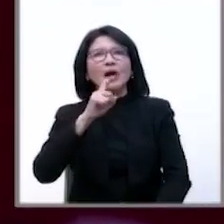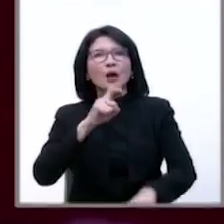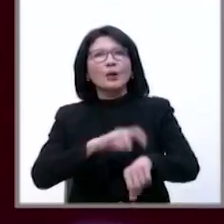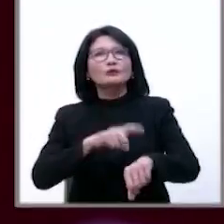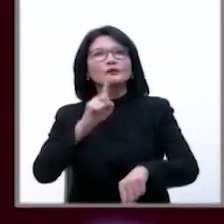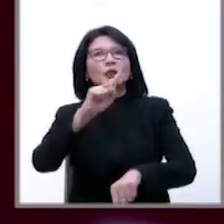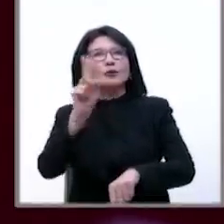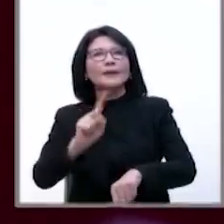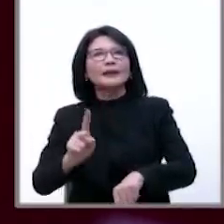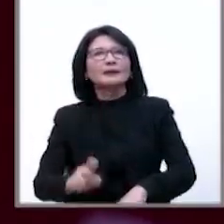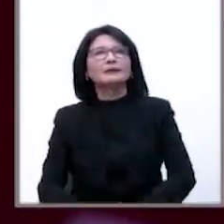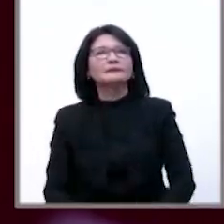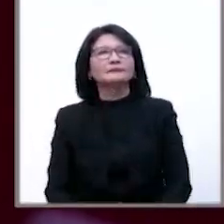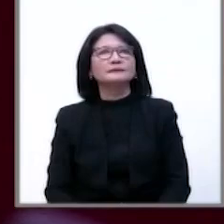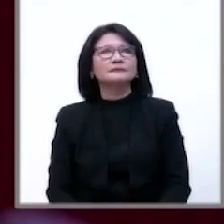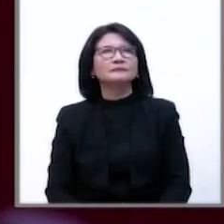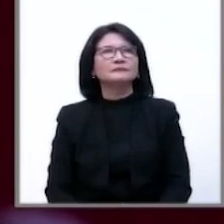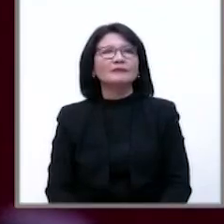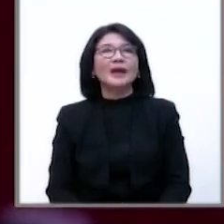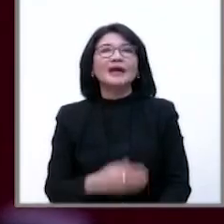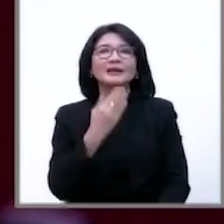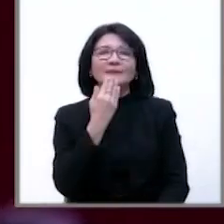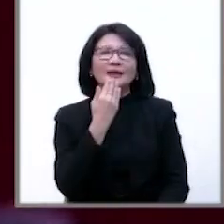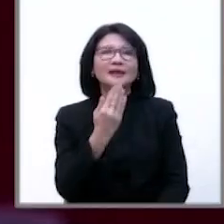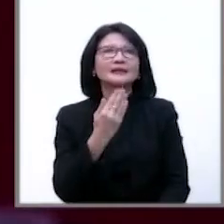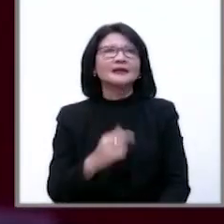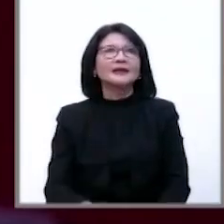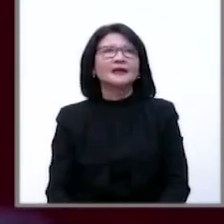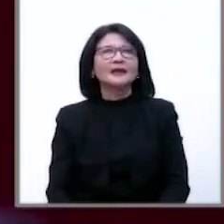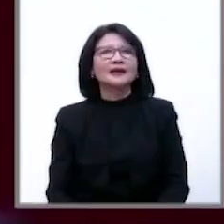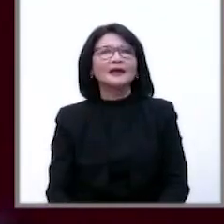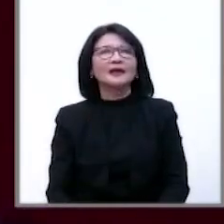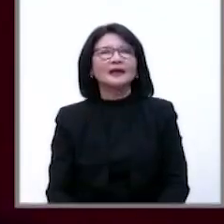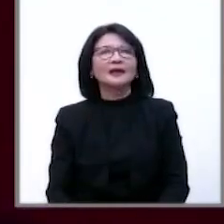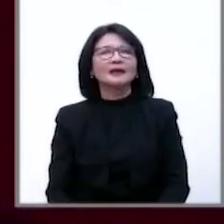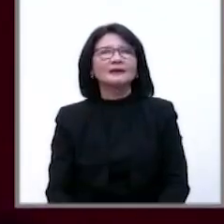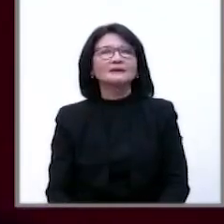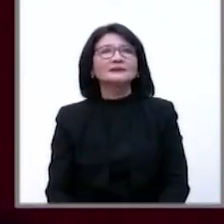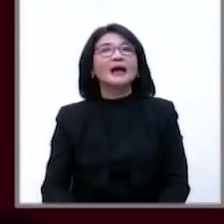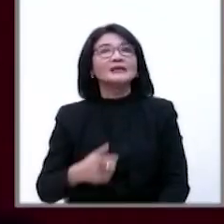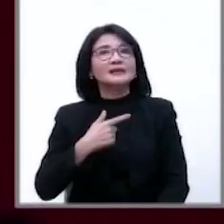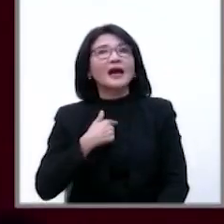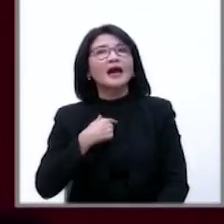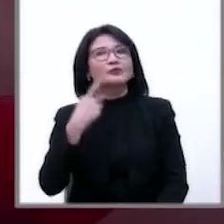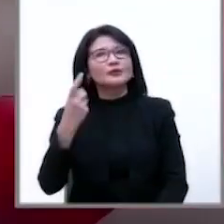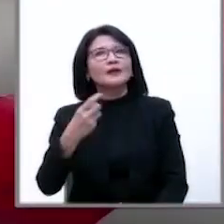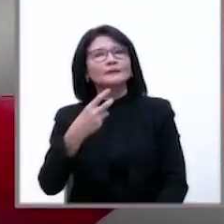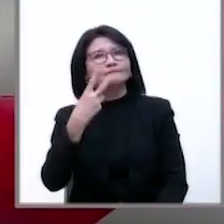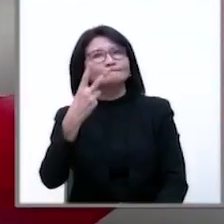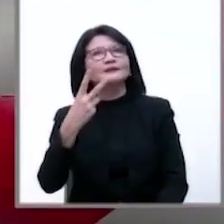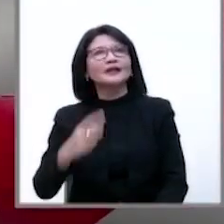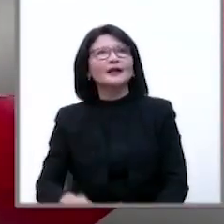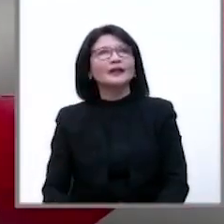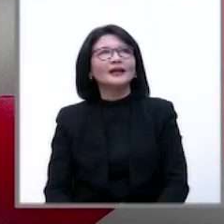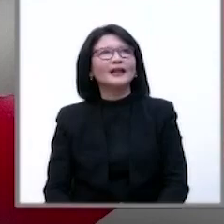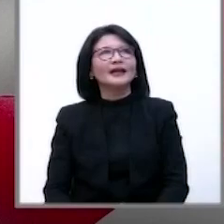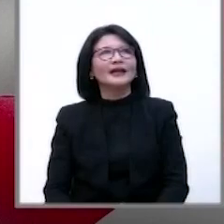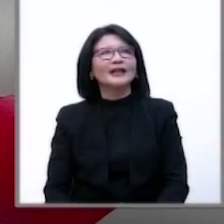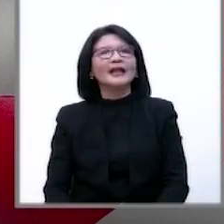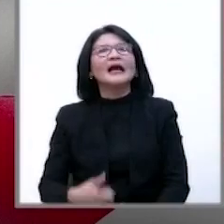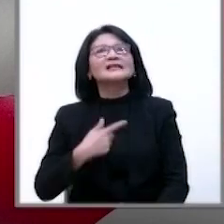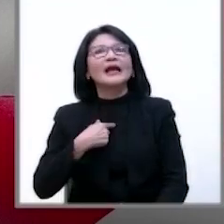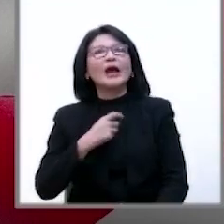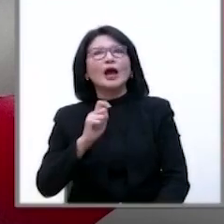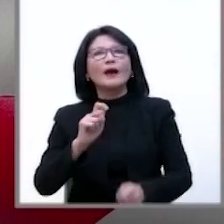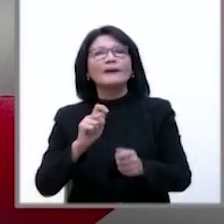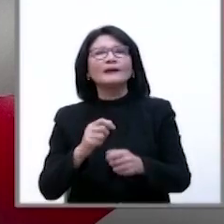silakan Baik terima kasih saya sudah menyemak dengan baik meskipun saya agak koreksi